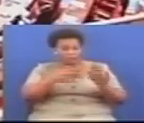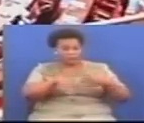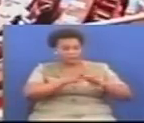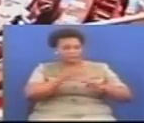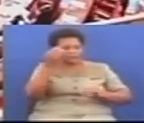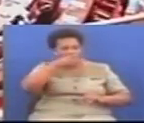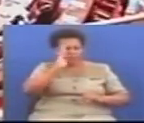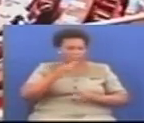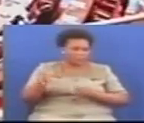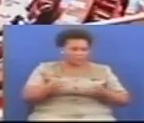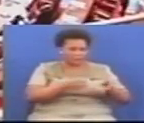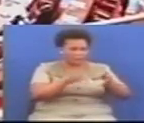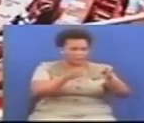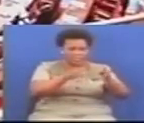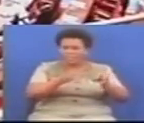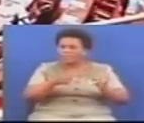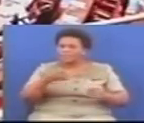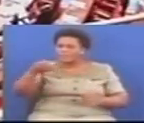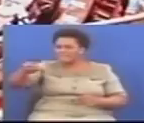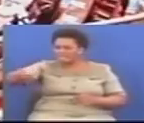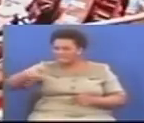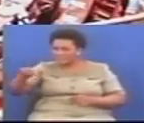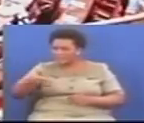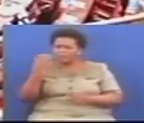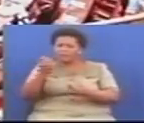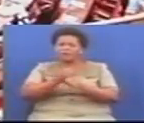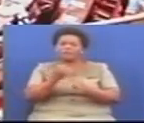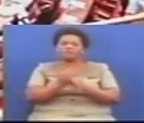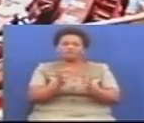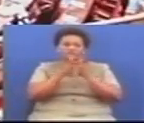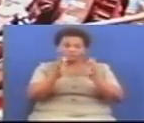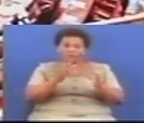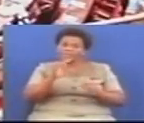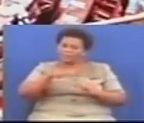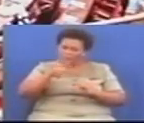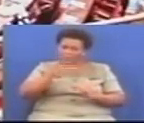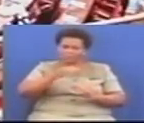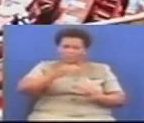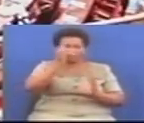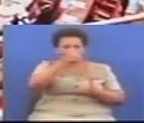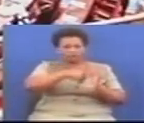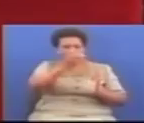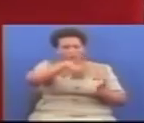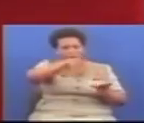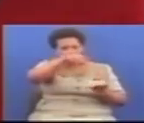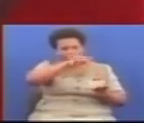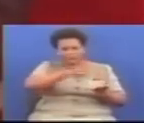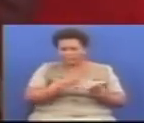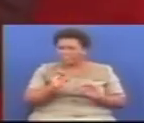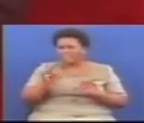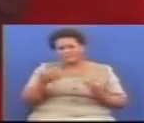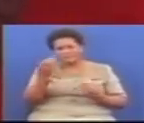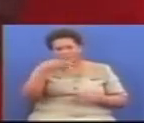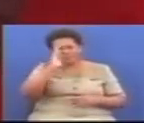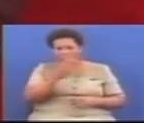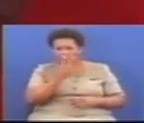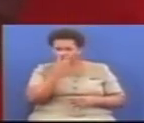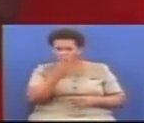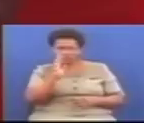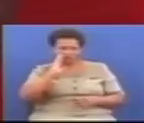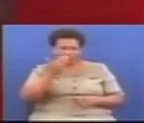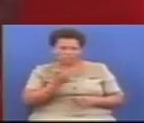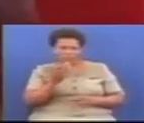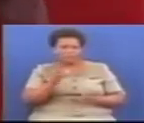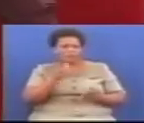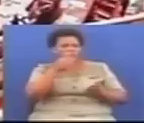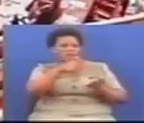za vijiji na vitongoji wanafanya kazi kubwa na ngumu hususan Mtwara Mjini na maeneo mengine ya nchi. Je, serikali haioni umuhimu wa kuwalipa